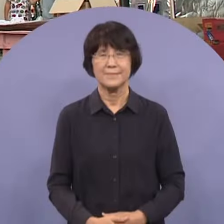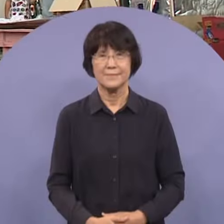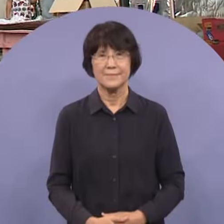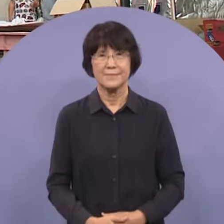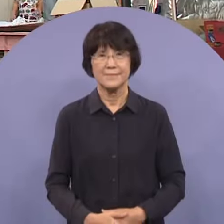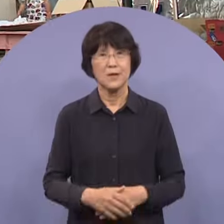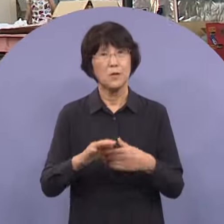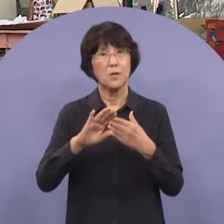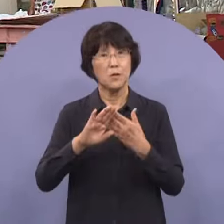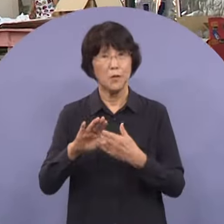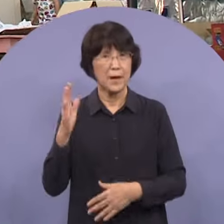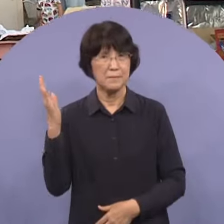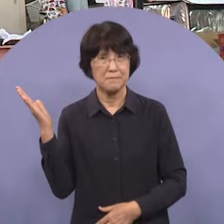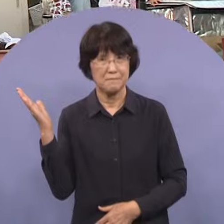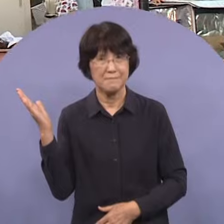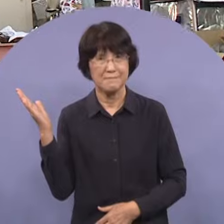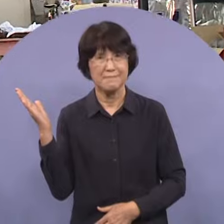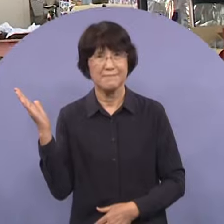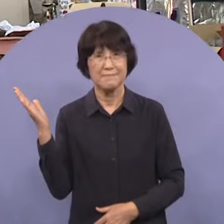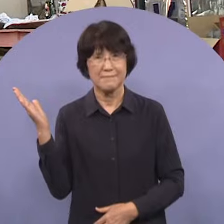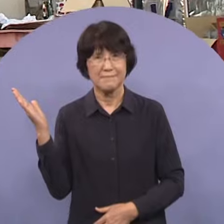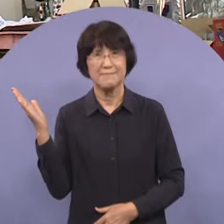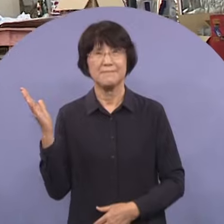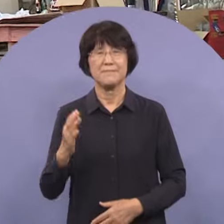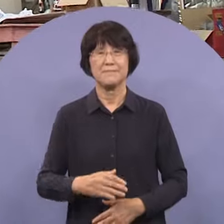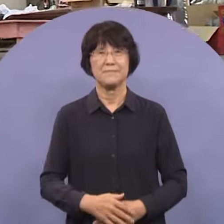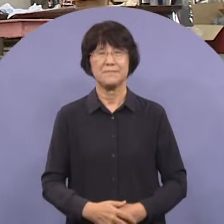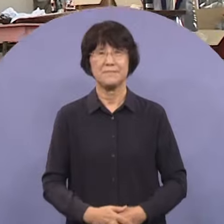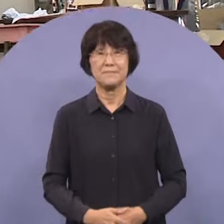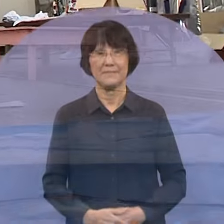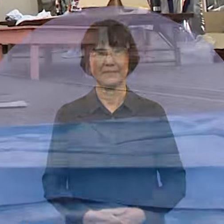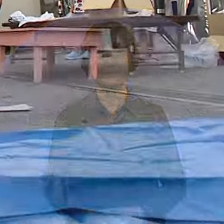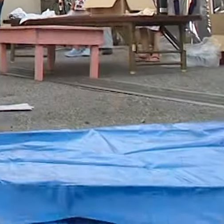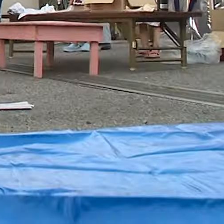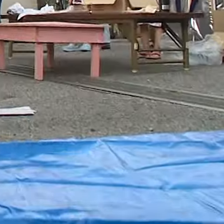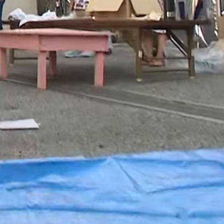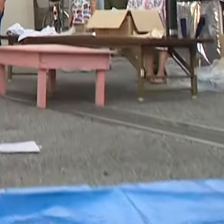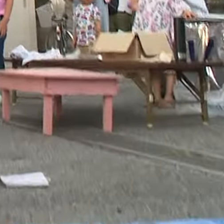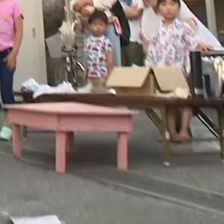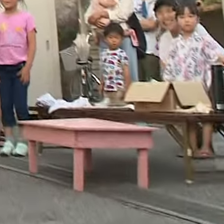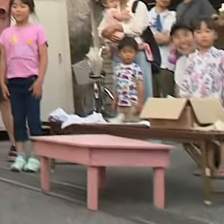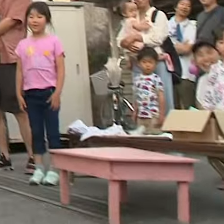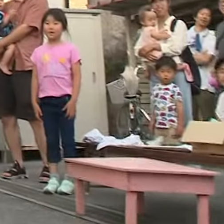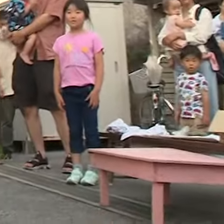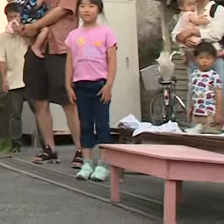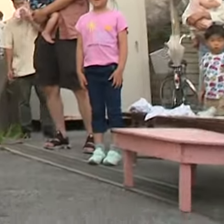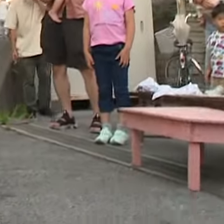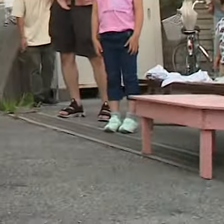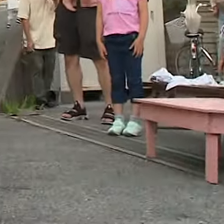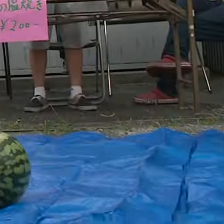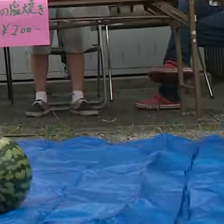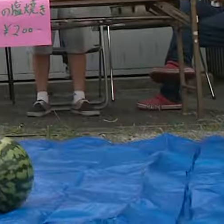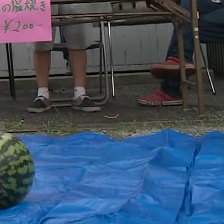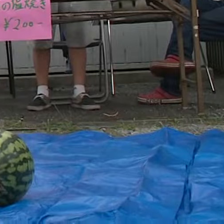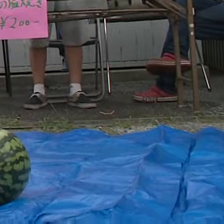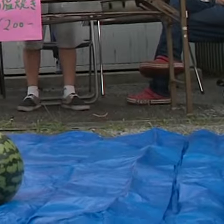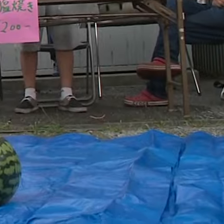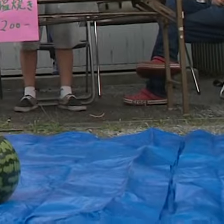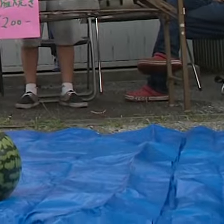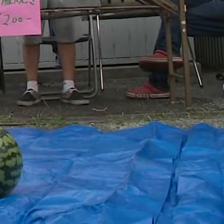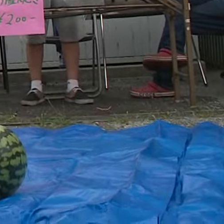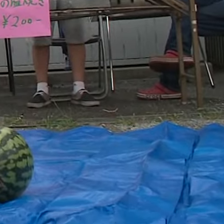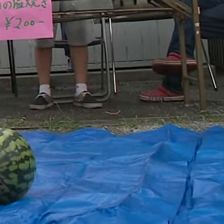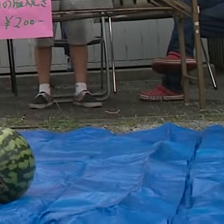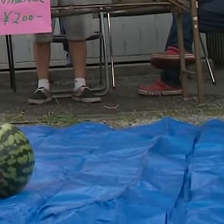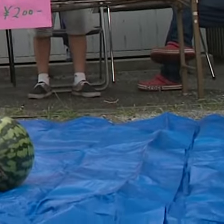その他スイカ割りも行われ、目隠しをした子どもたちが指示に従ってスイカの元までたどり着くと、力